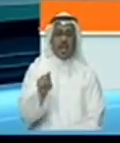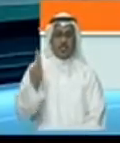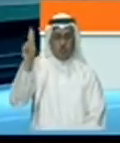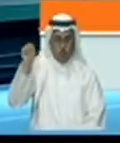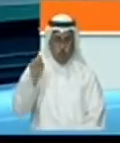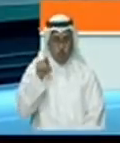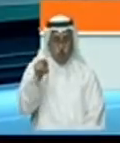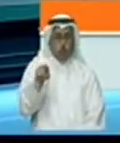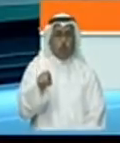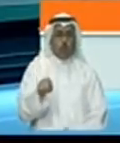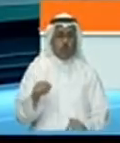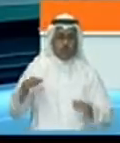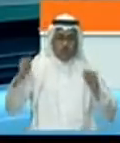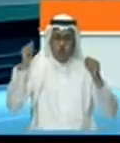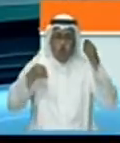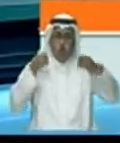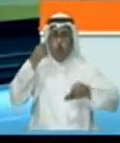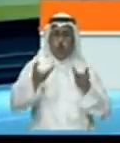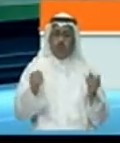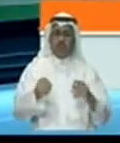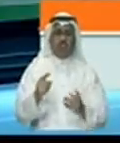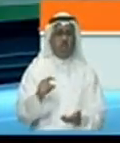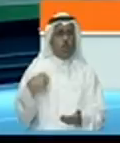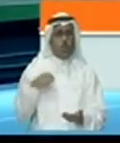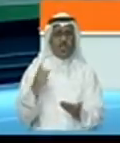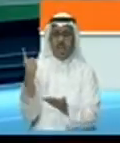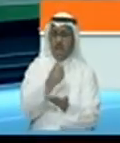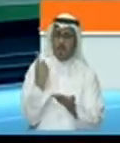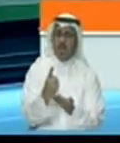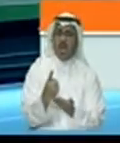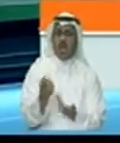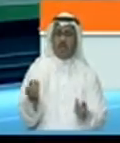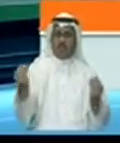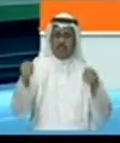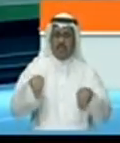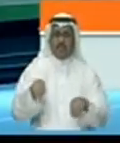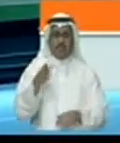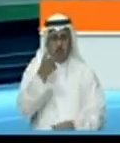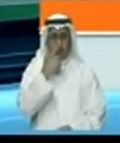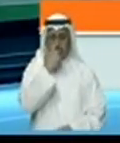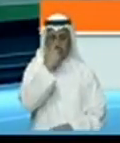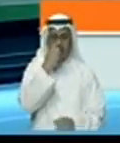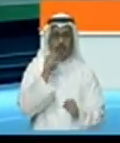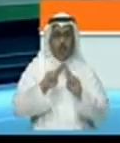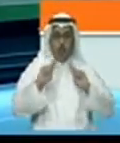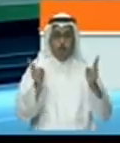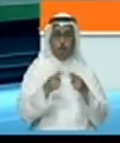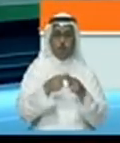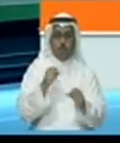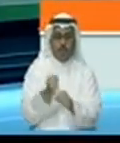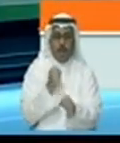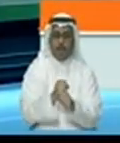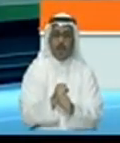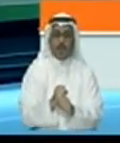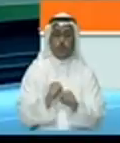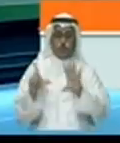فاو، وذلك بحضور معالي وزير البيئة والمياه والزراعة المهندس عبد الرحمن الفضلي. نعم، أعمال المؤتمر تستمر حتى نهاية